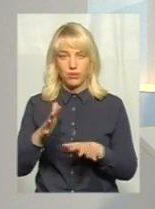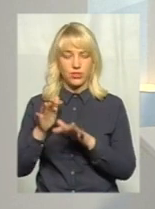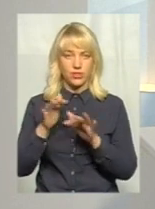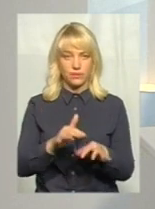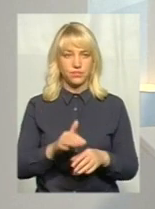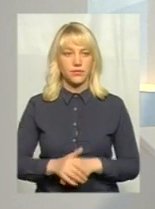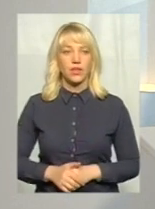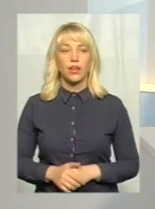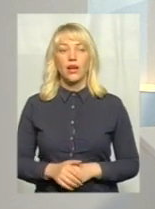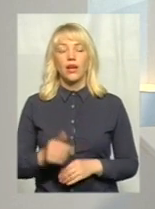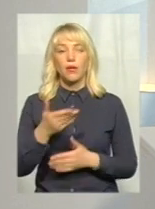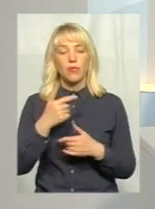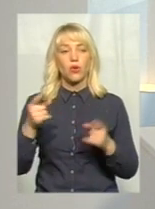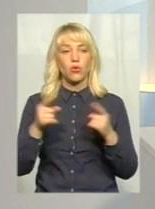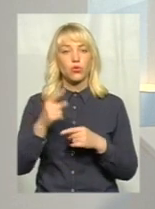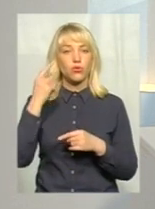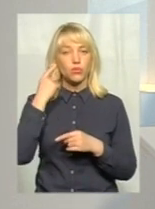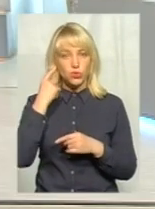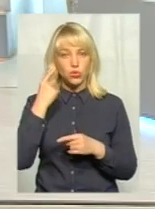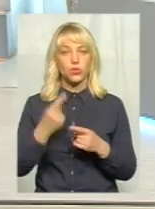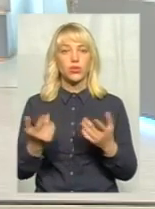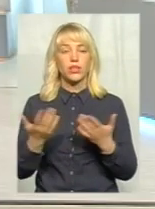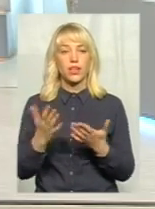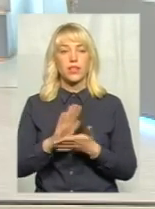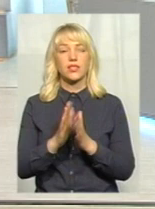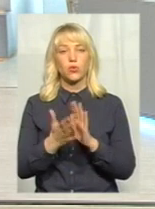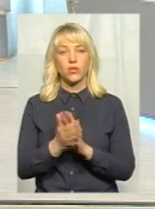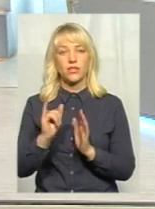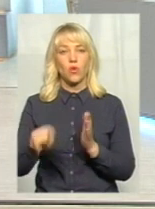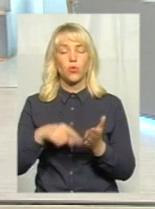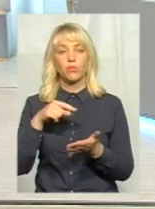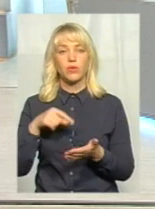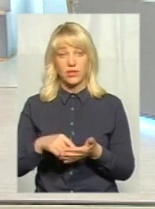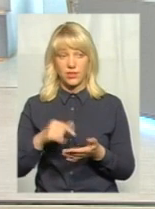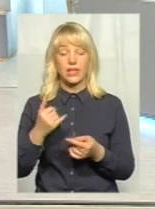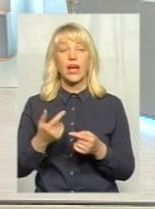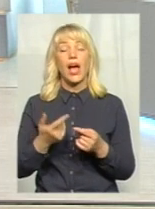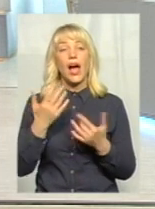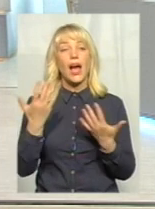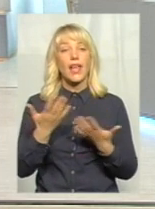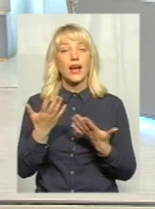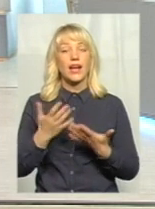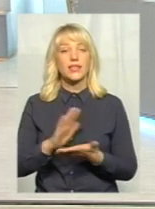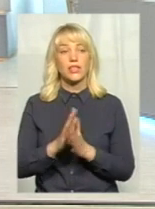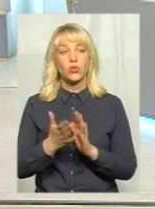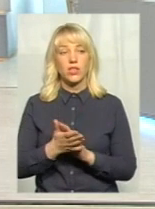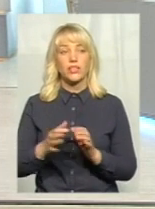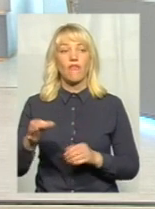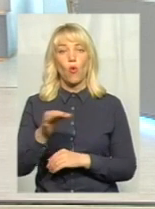Пане Сергій, ми коротко почули, яка ситуація в місті, зокрема, з цими спеціальностями, а яка ситуація в області